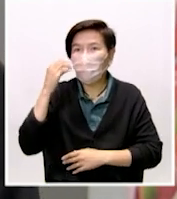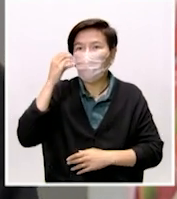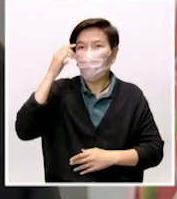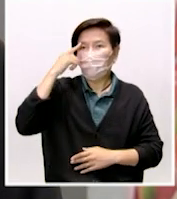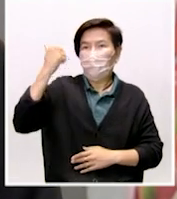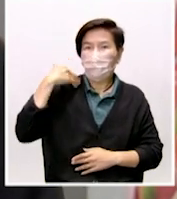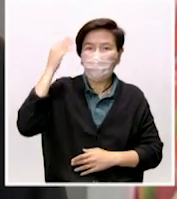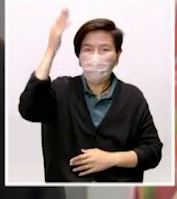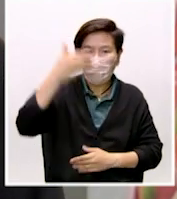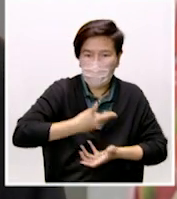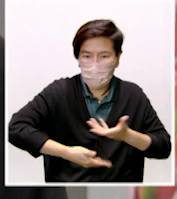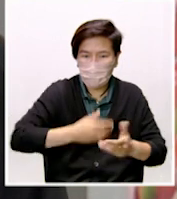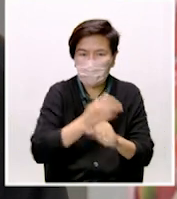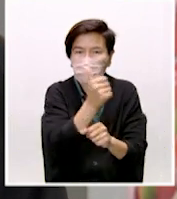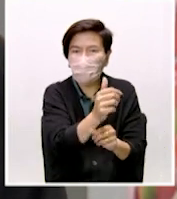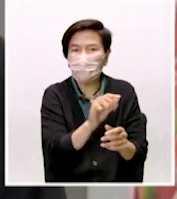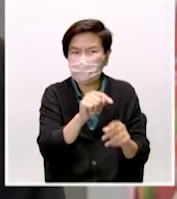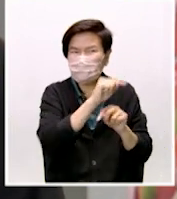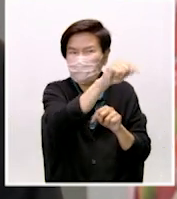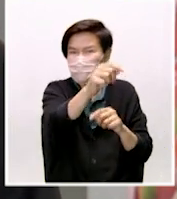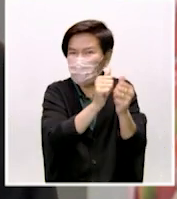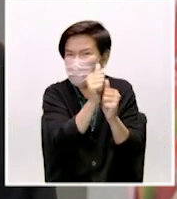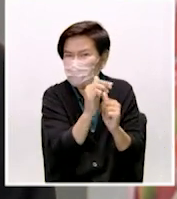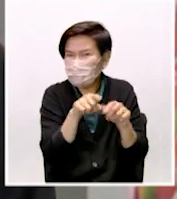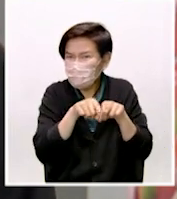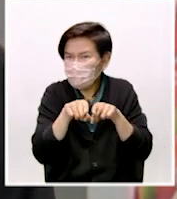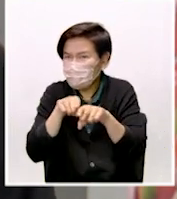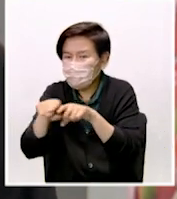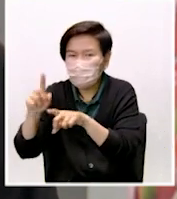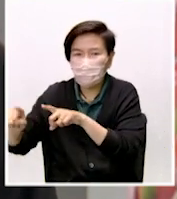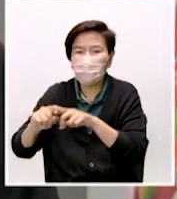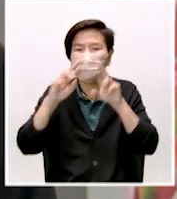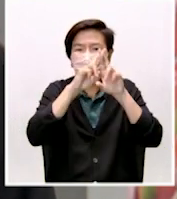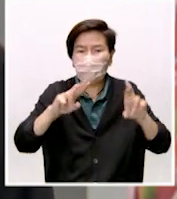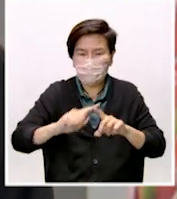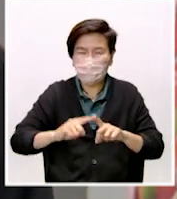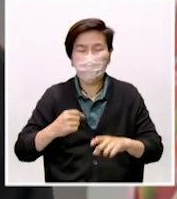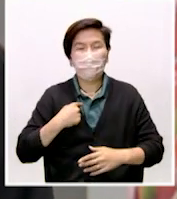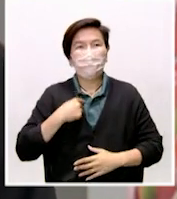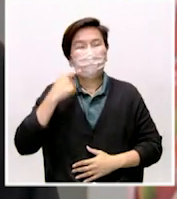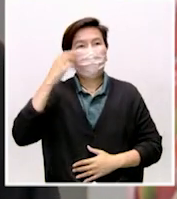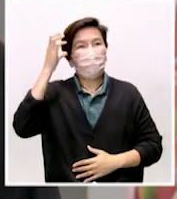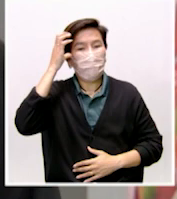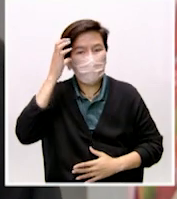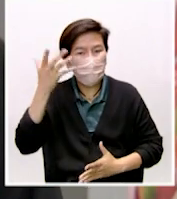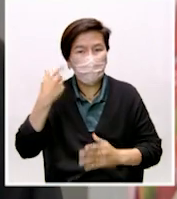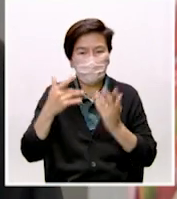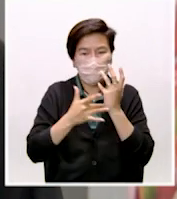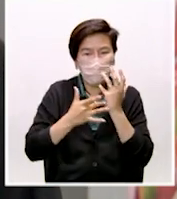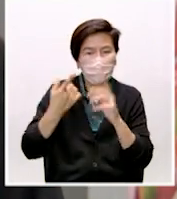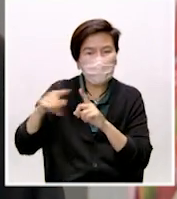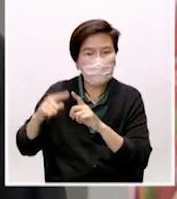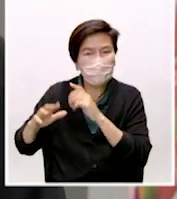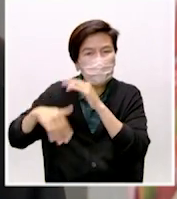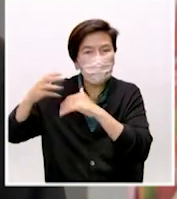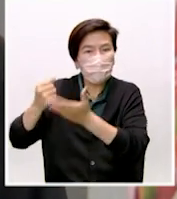ให้แข่งขันได้เพราะฉะนั้นหลักๆเนี่ยผมว่าวันนี้ร้านชงห่วยต่างๆเนี่ยต้องเร่งสปีดตัวเองเอาทั้งความรู้แล้วก็เทคโนโลยีต่